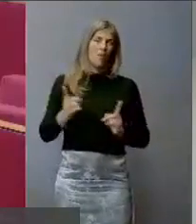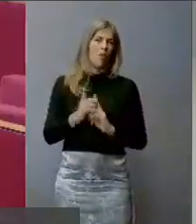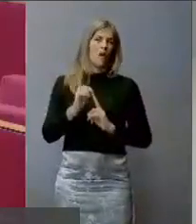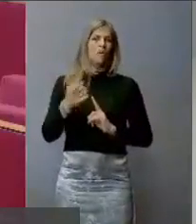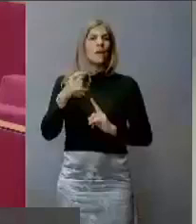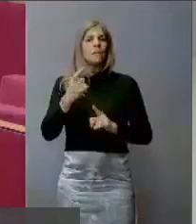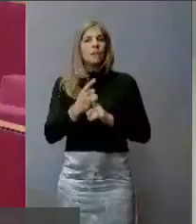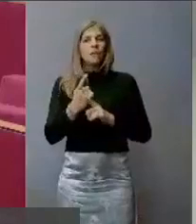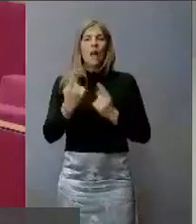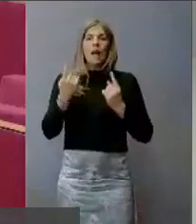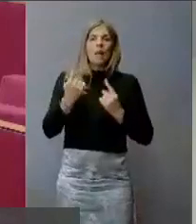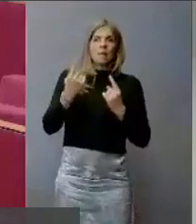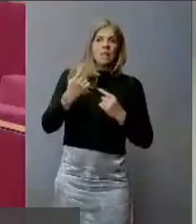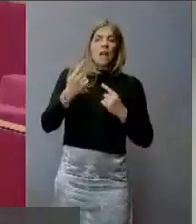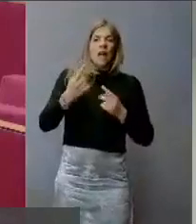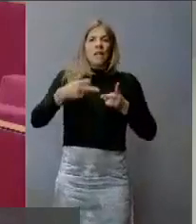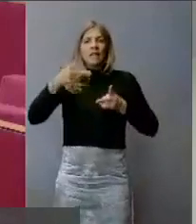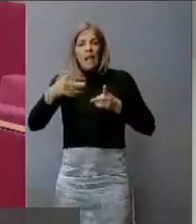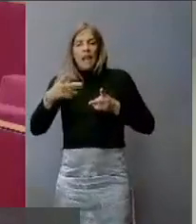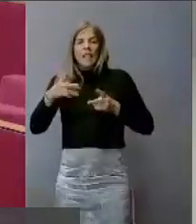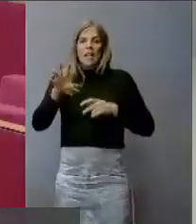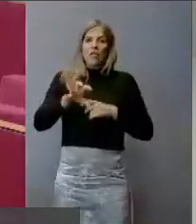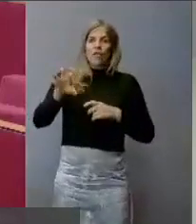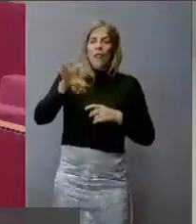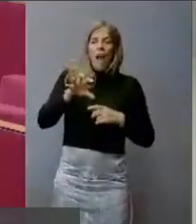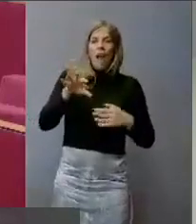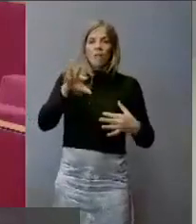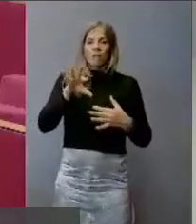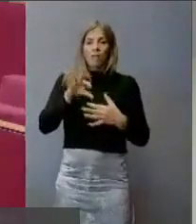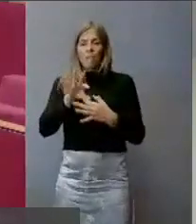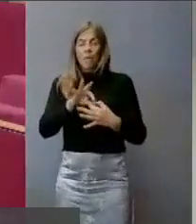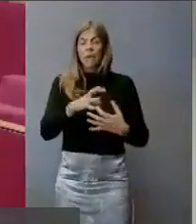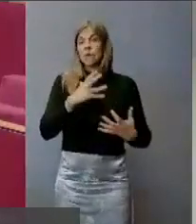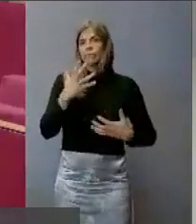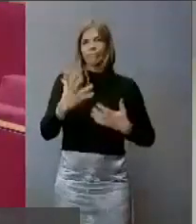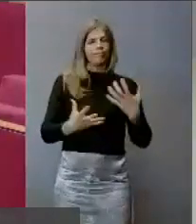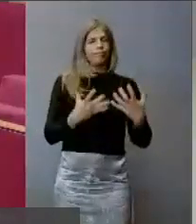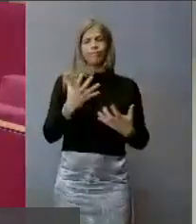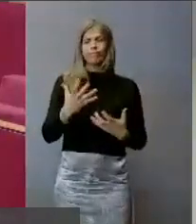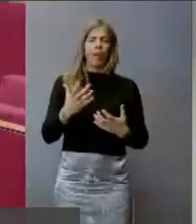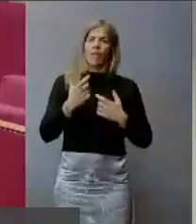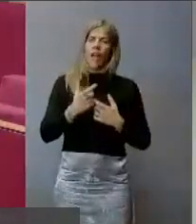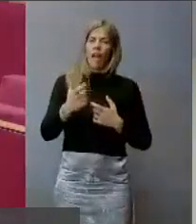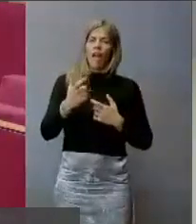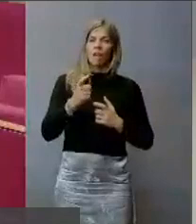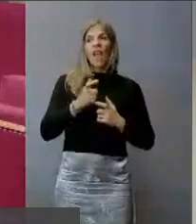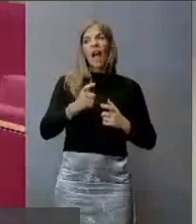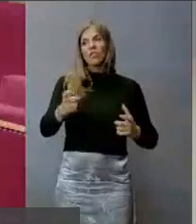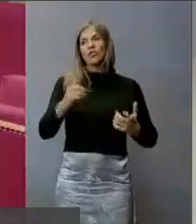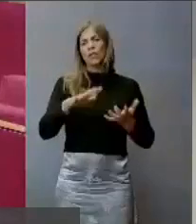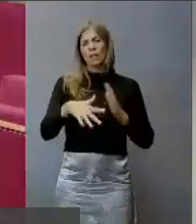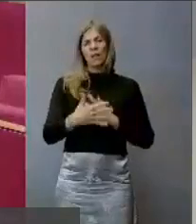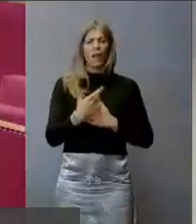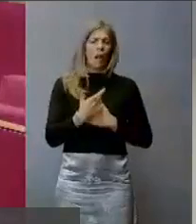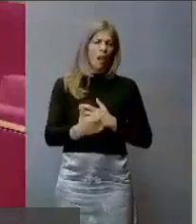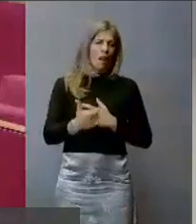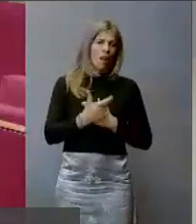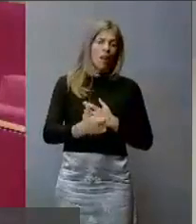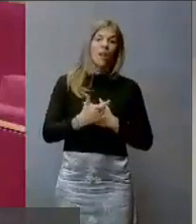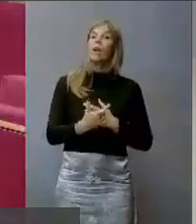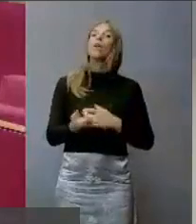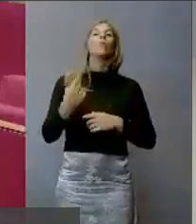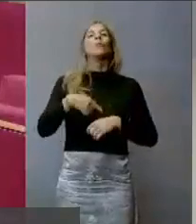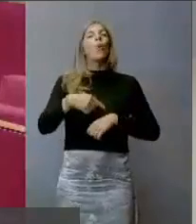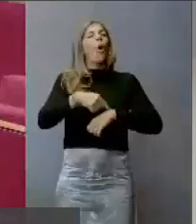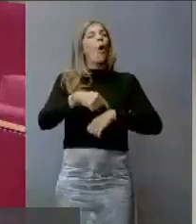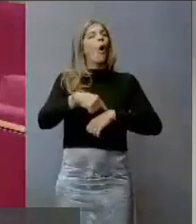i treni regionali e quindi allunga notevolmente il viaggio dei cittadini oltretutto gli orari sono più ristretti